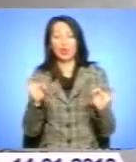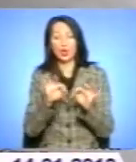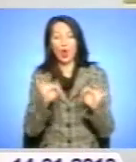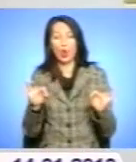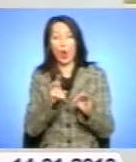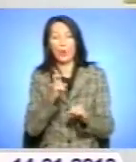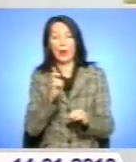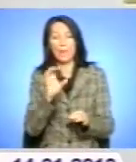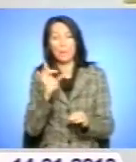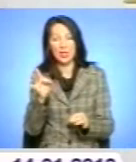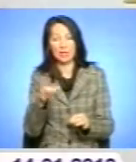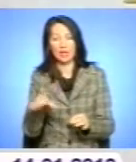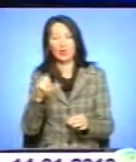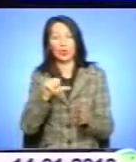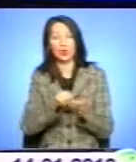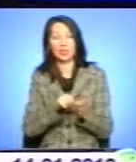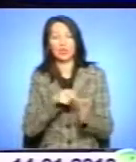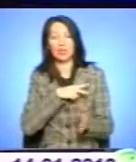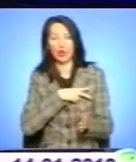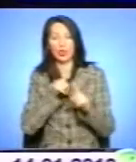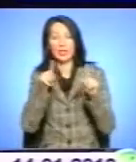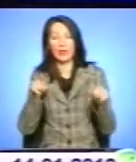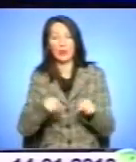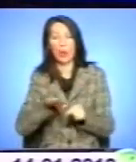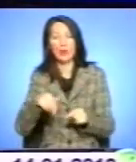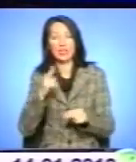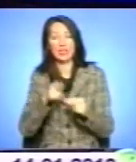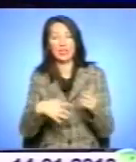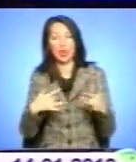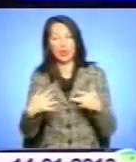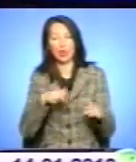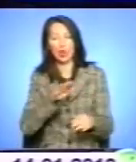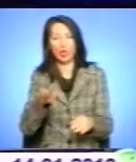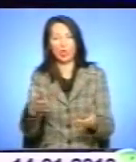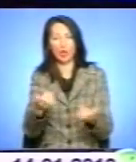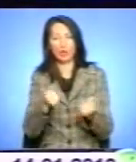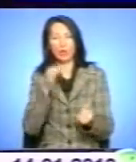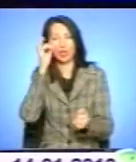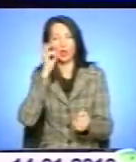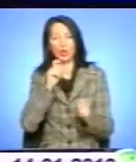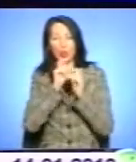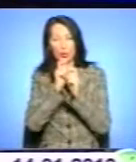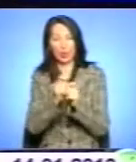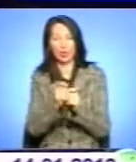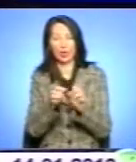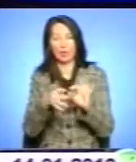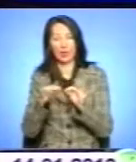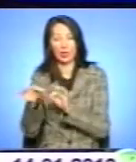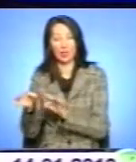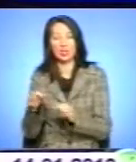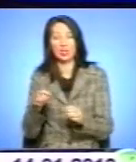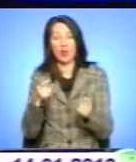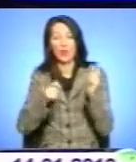фестивалю нагородили дипломами. А після завершення концерту діти отримали солодкі подарунки. Детальніше про фестиваль дивіться у